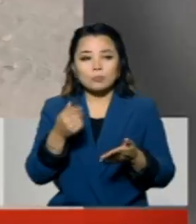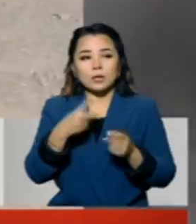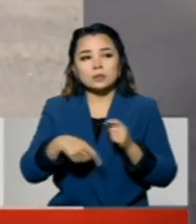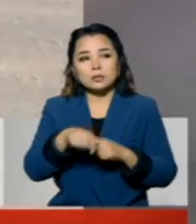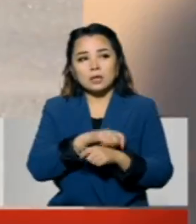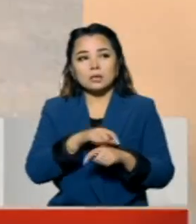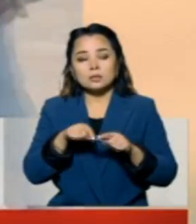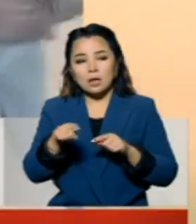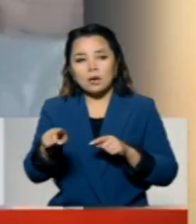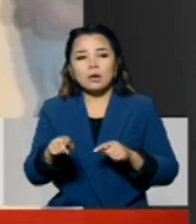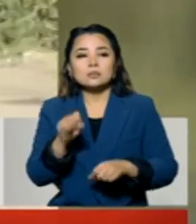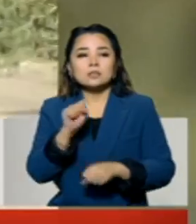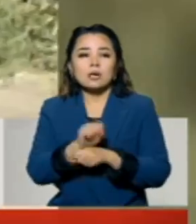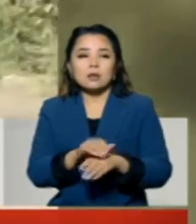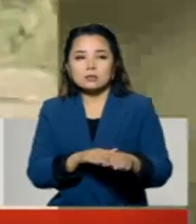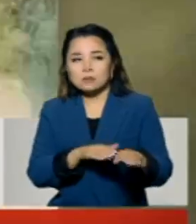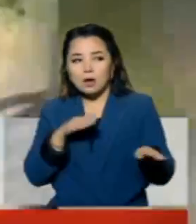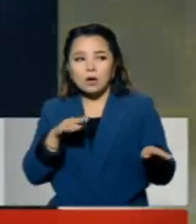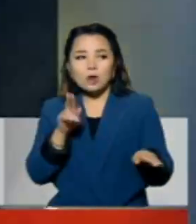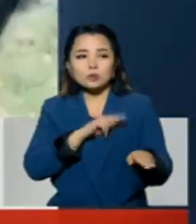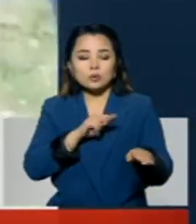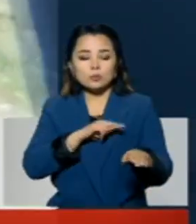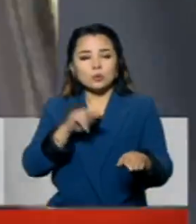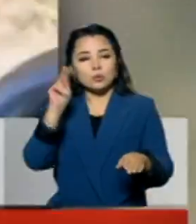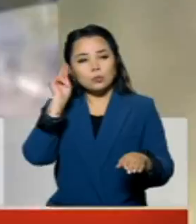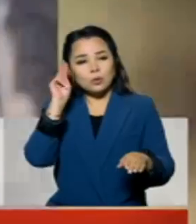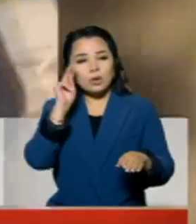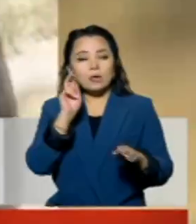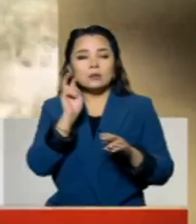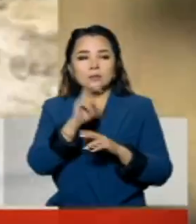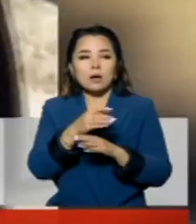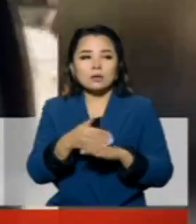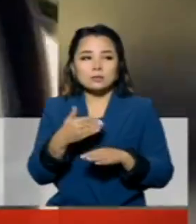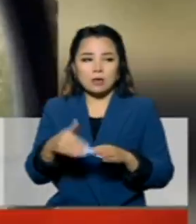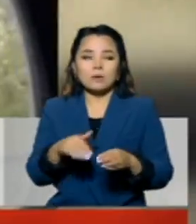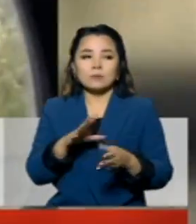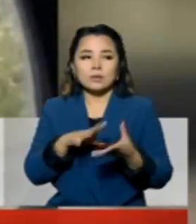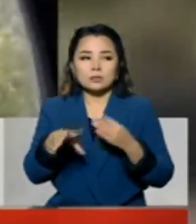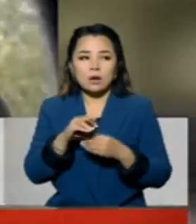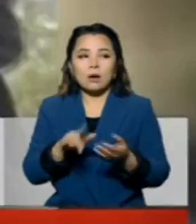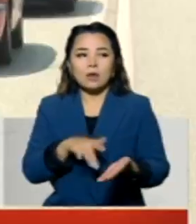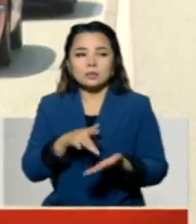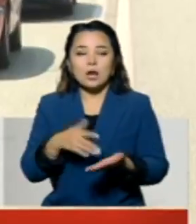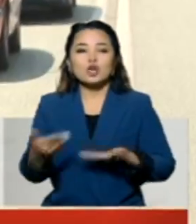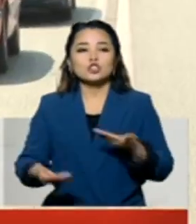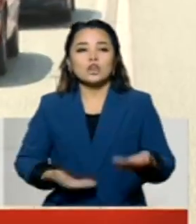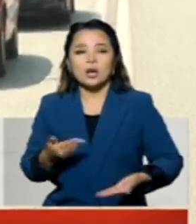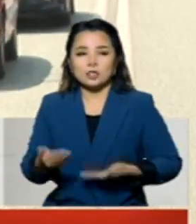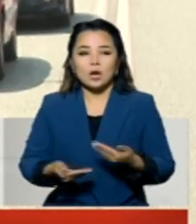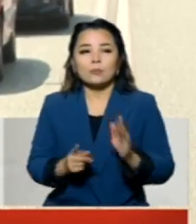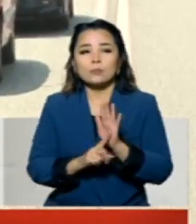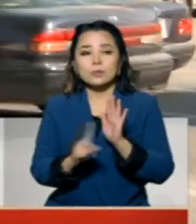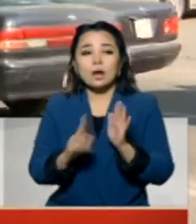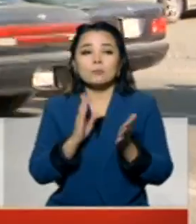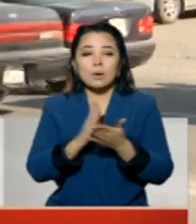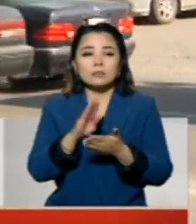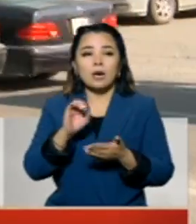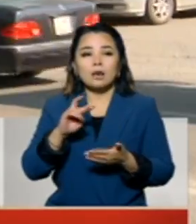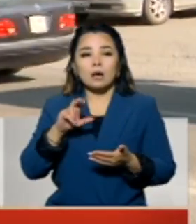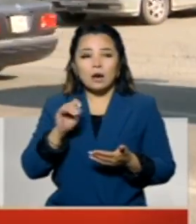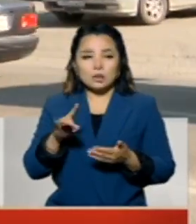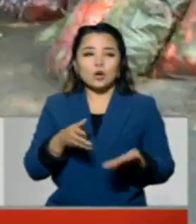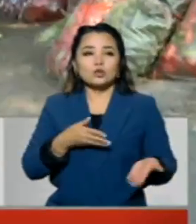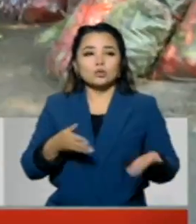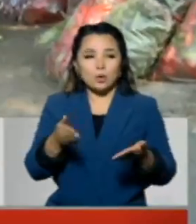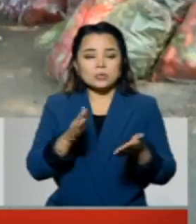шақырымға созылған кептеліс болды. Жұмысқа оқуға асыққандар көліктен түсіп қалаға қарай жаяу шыққан. Тұрғындардың сөзінше Талғар тас жолы